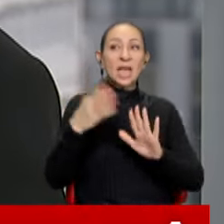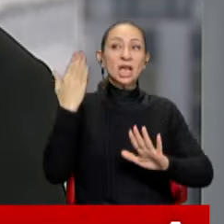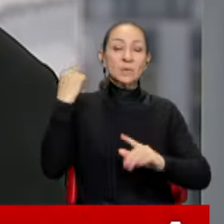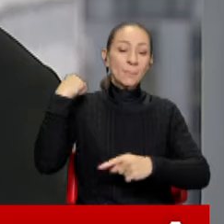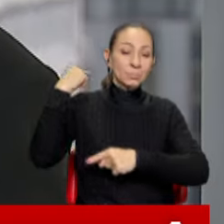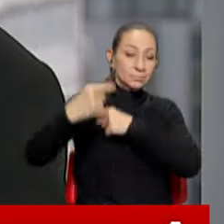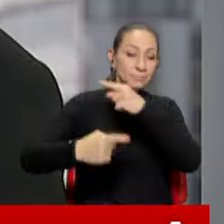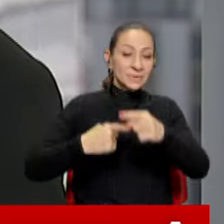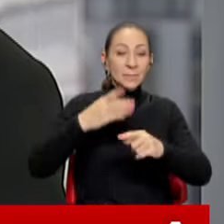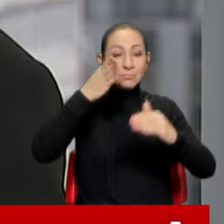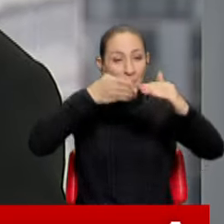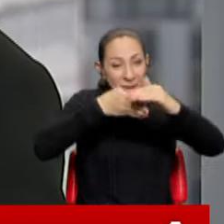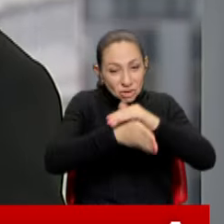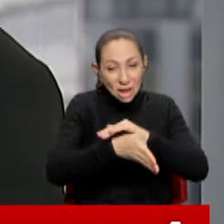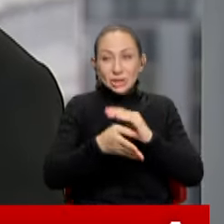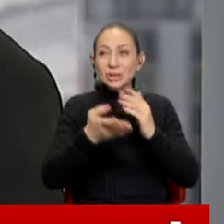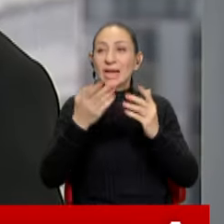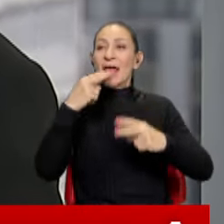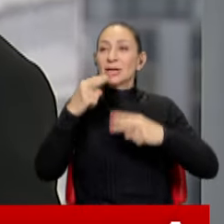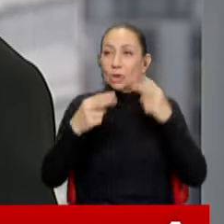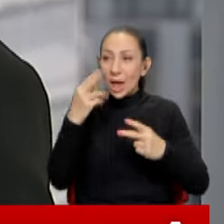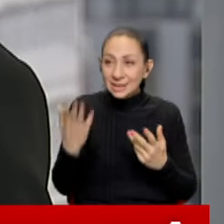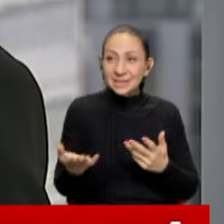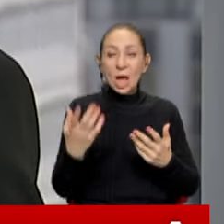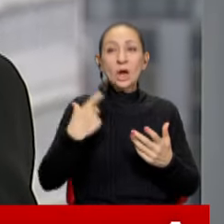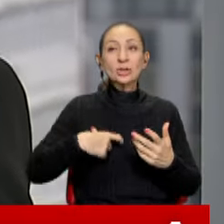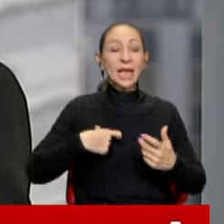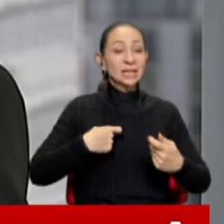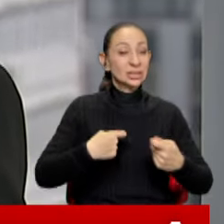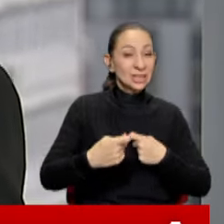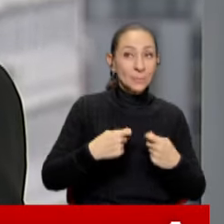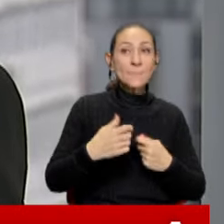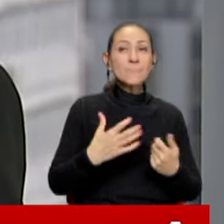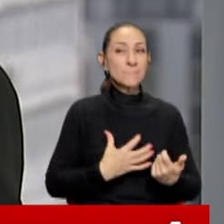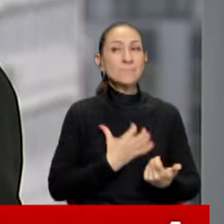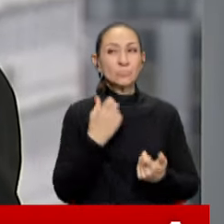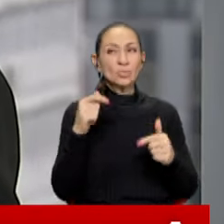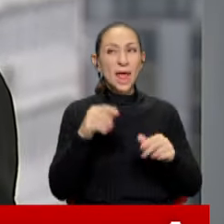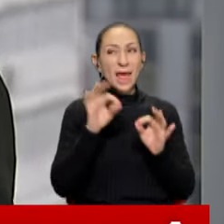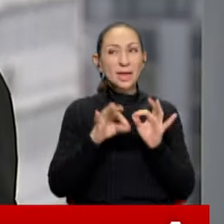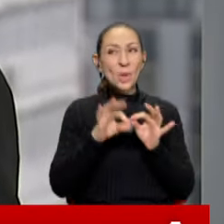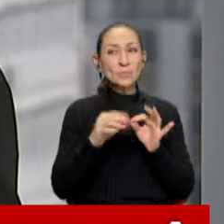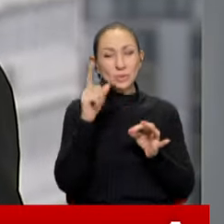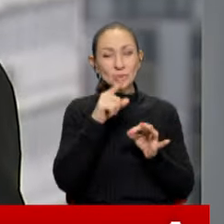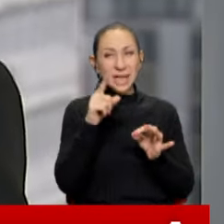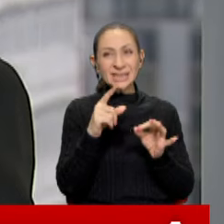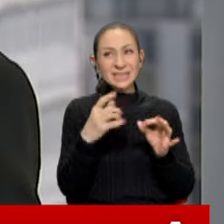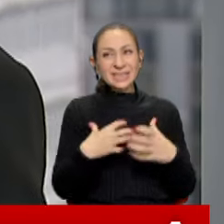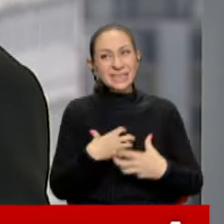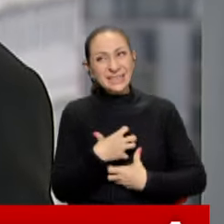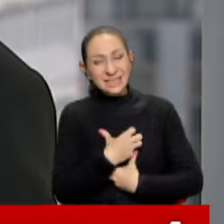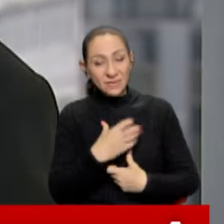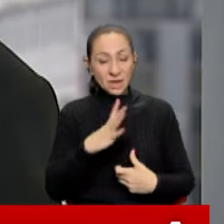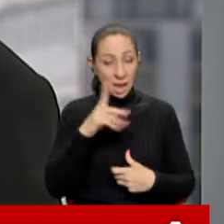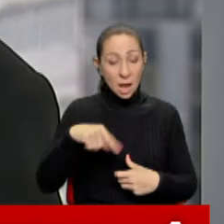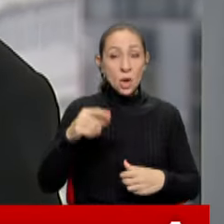bugüne bizim pasajlarımız, geçmişten bugüne restoranlarımız, özel işletmelerimiz maalesef bugün ekonomik gelişmelerle kan kaybediyor. Evet.